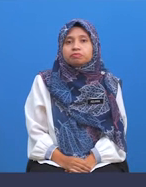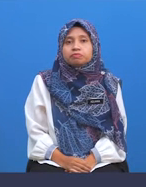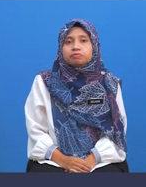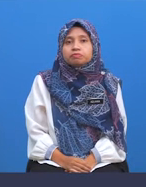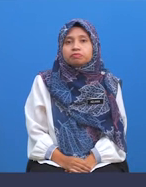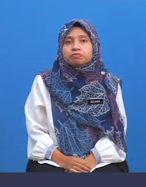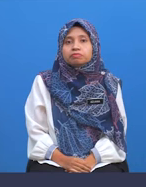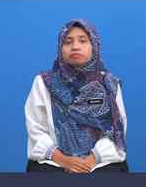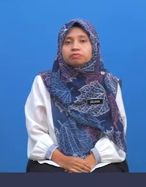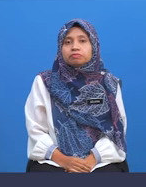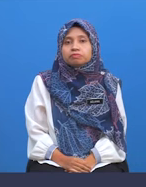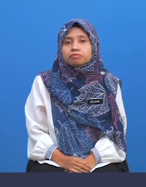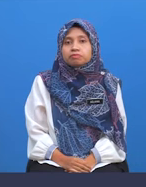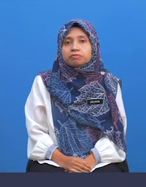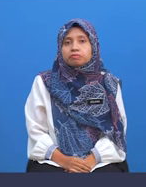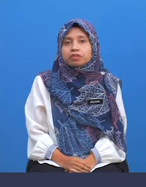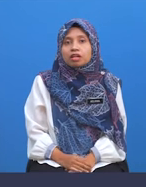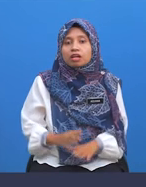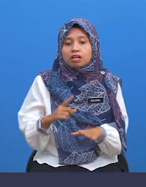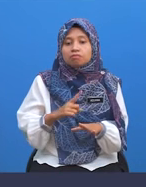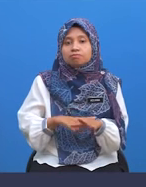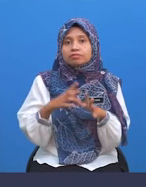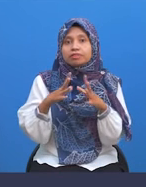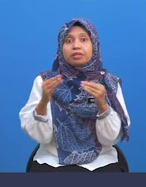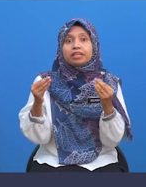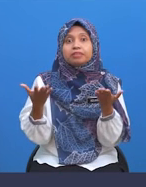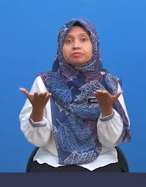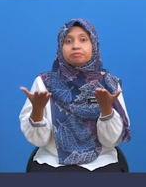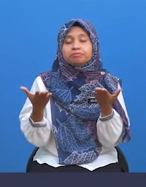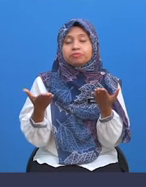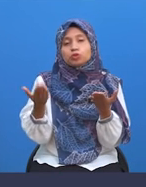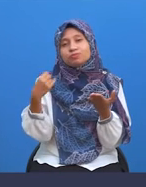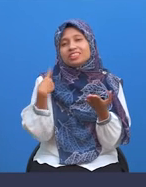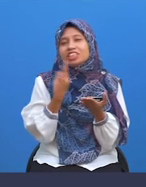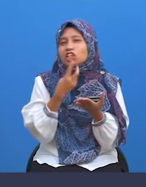Murid-murid boleh mula menjawab soalan keempat sekarang.